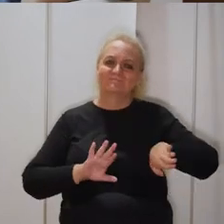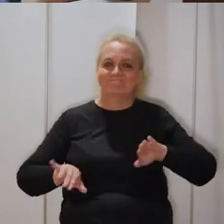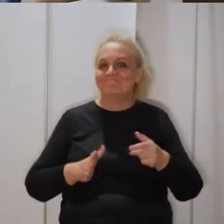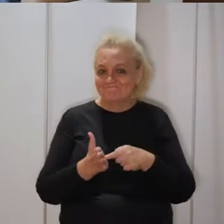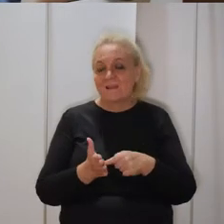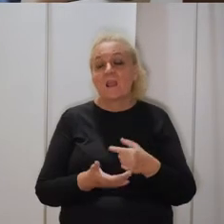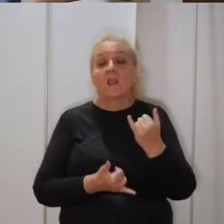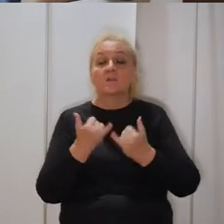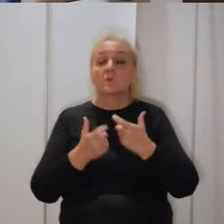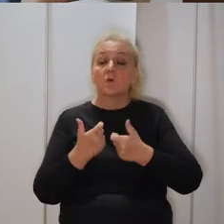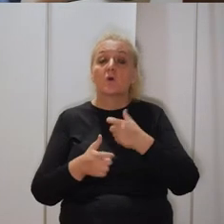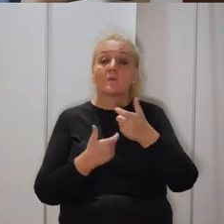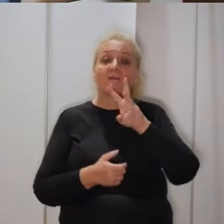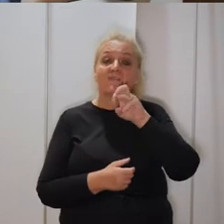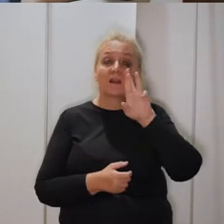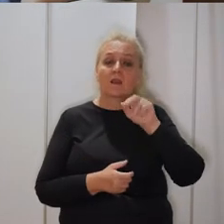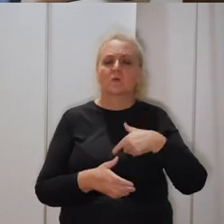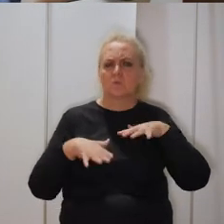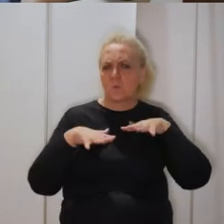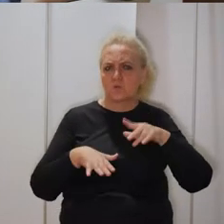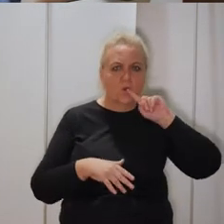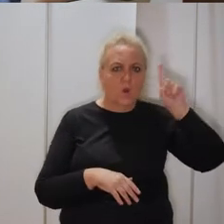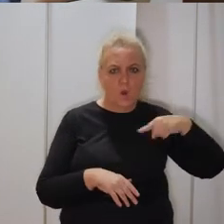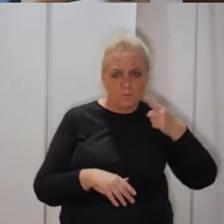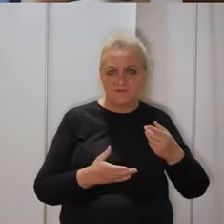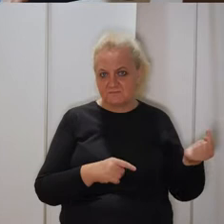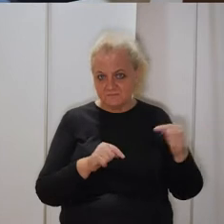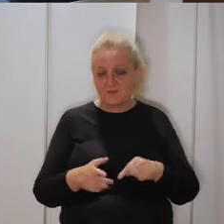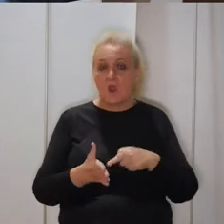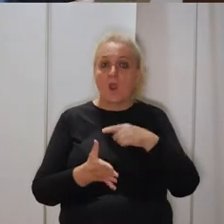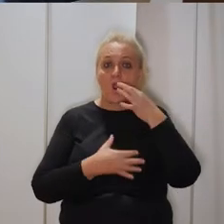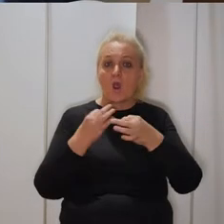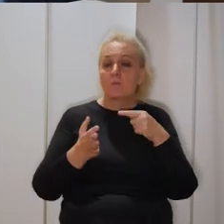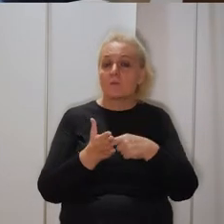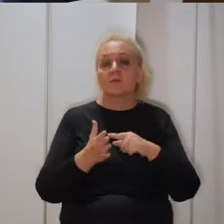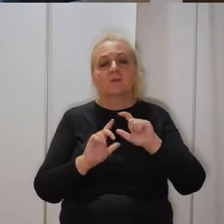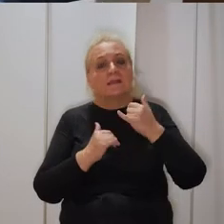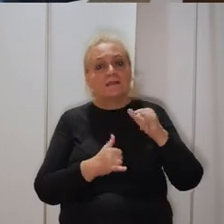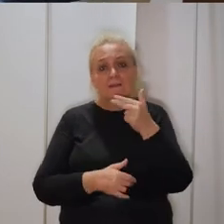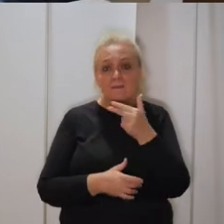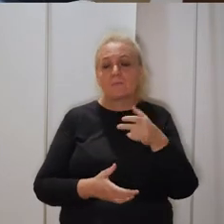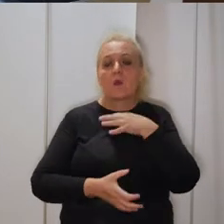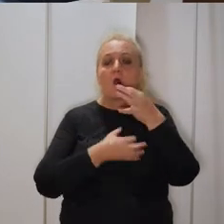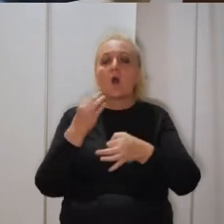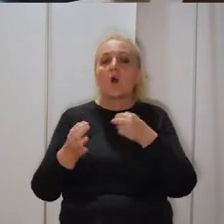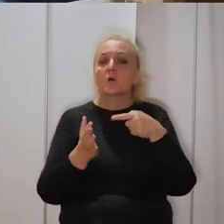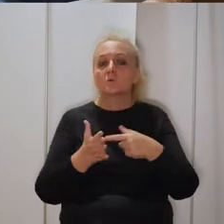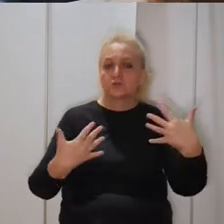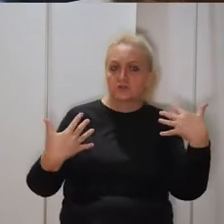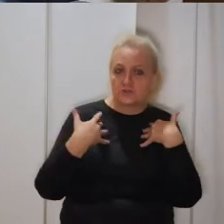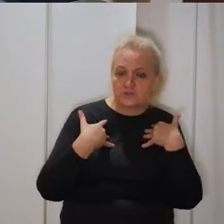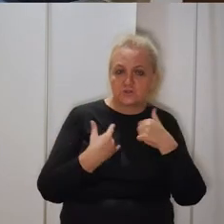robione Piąte Warchlaki, nadeszło bardzo dużo komiksów, które opowiadały o czymś zupełnie innym, na przykład opowiadały o